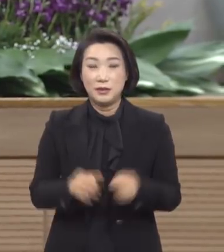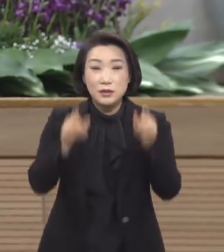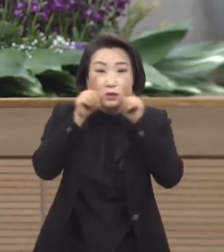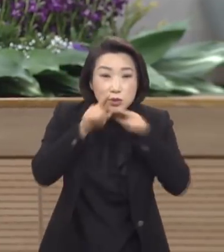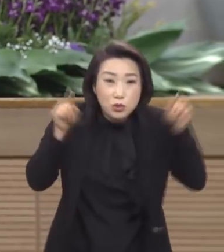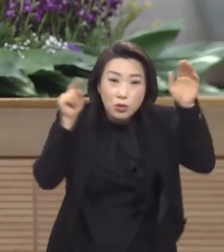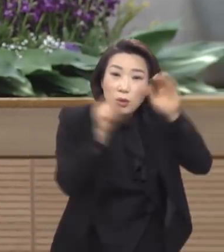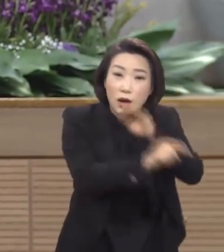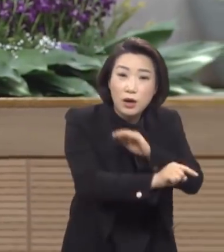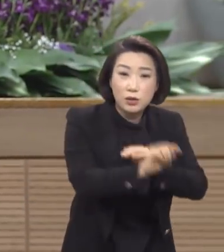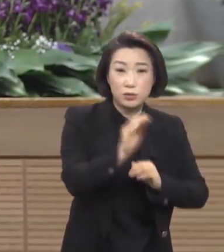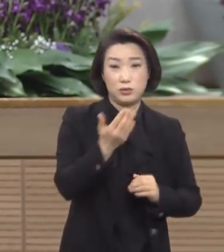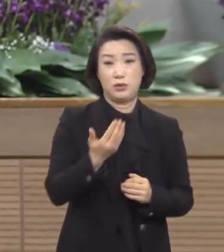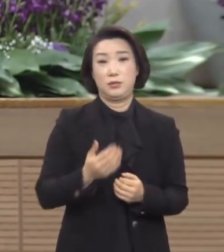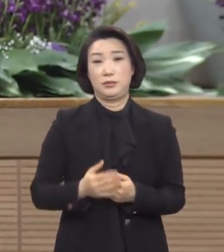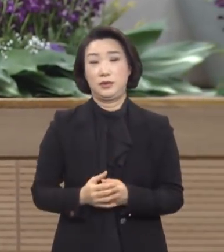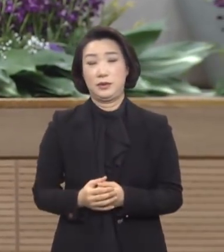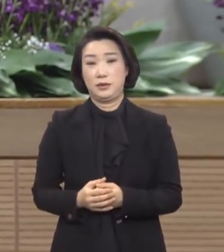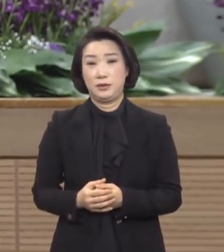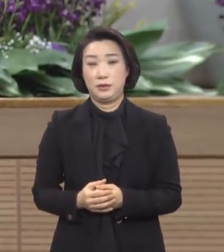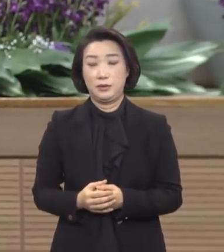지옥에 갈 수밖에 없습니다.